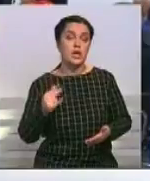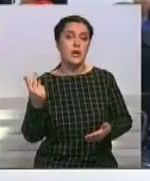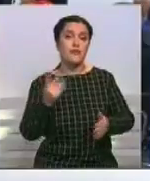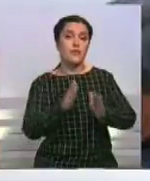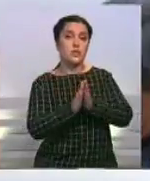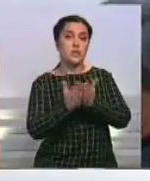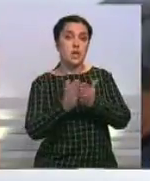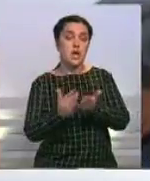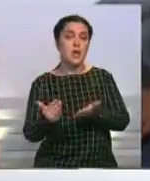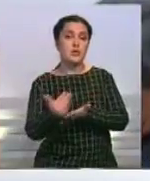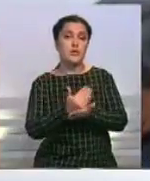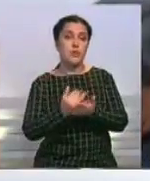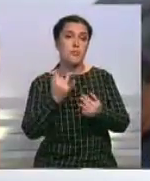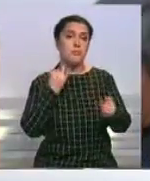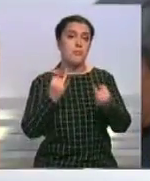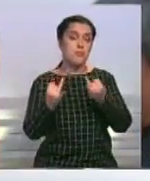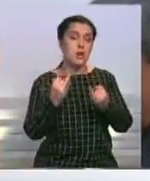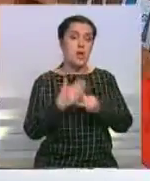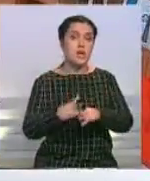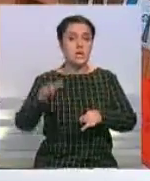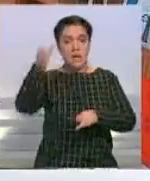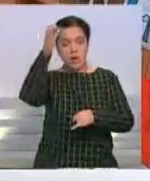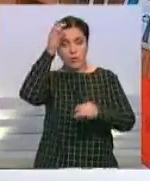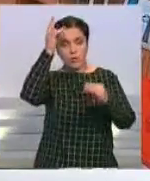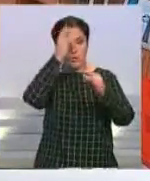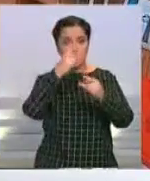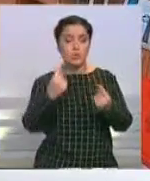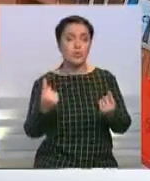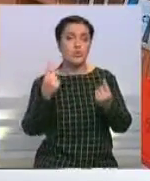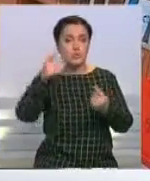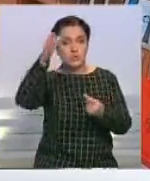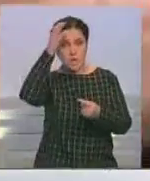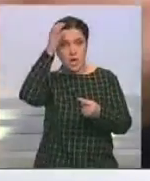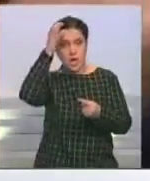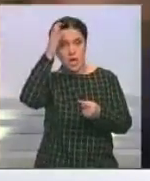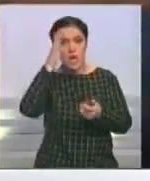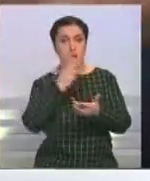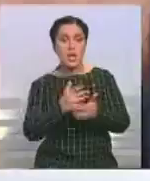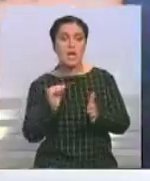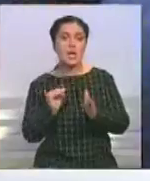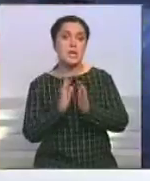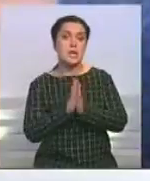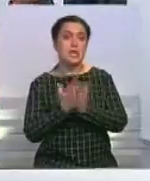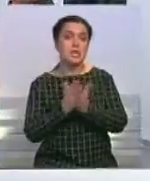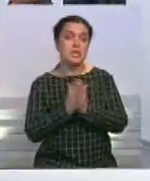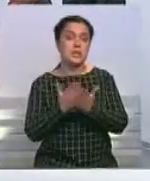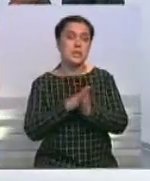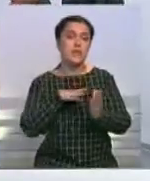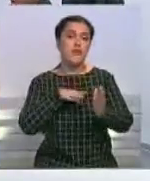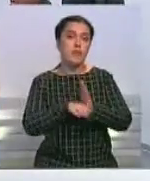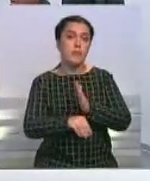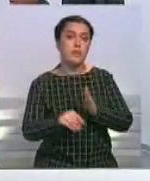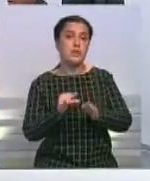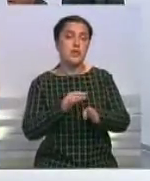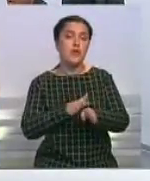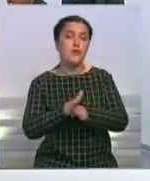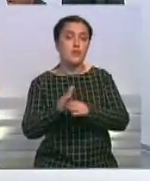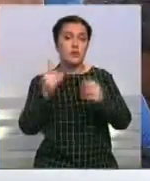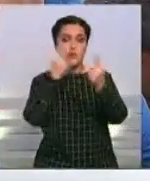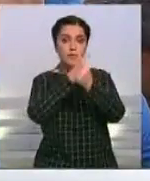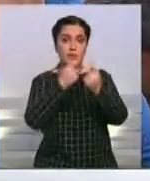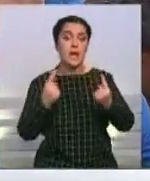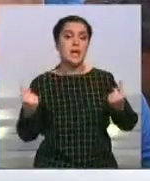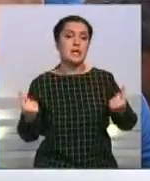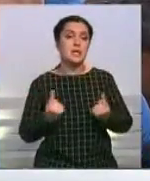собранное бесед и интервью с деятелями науки культуры с крупными учеными академиками профессорами книги обобрали в себя